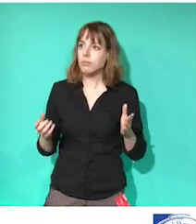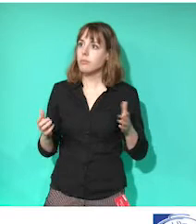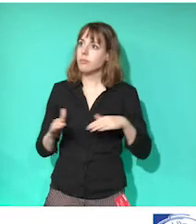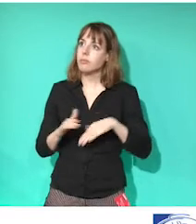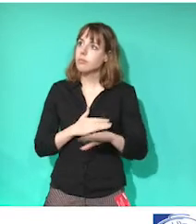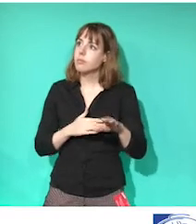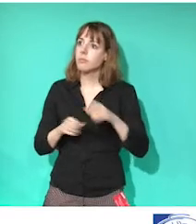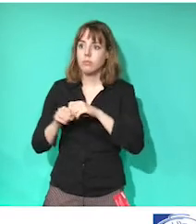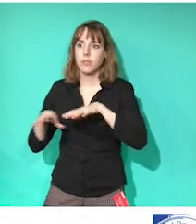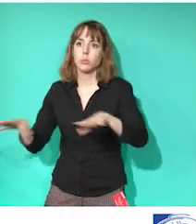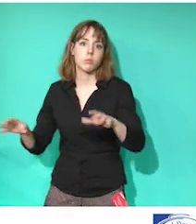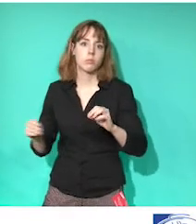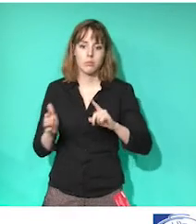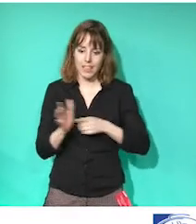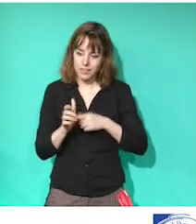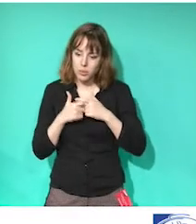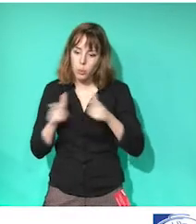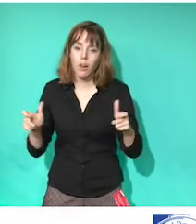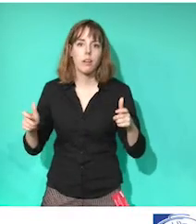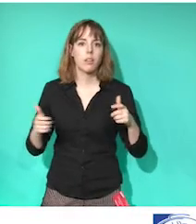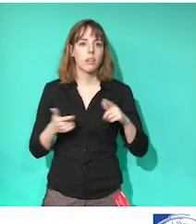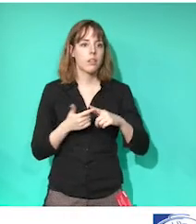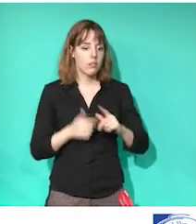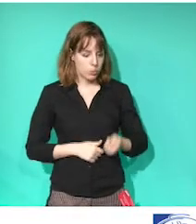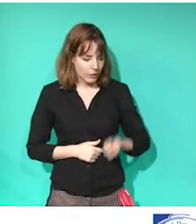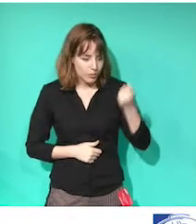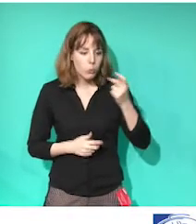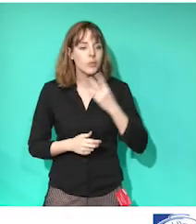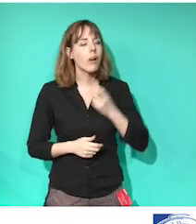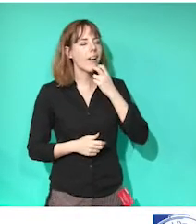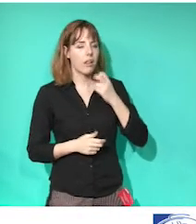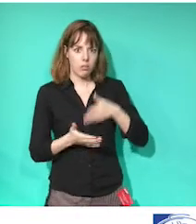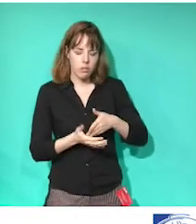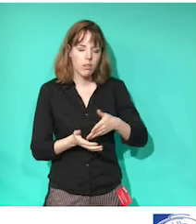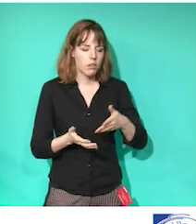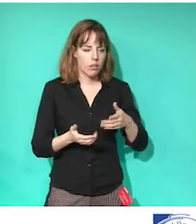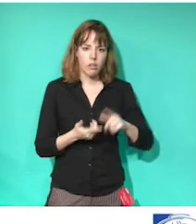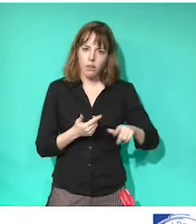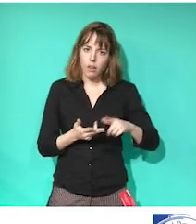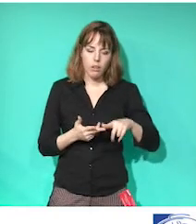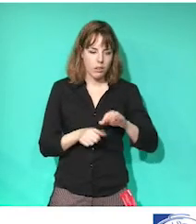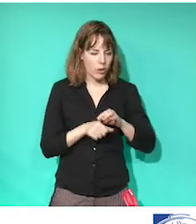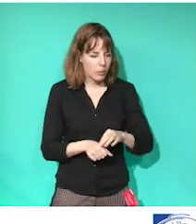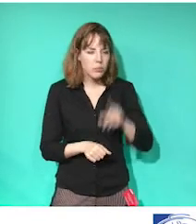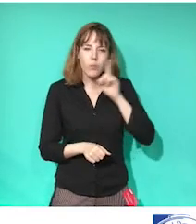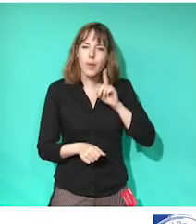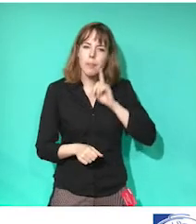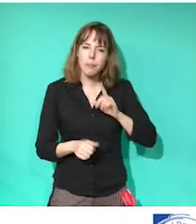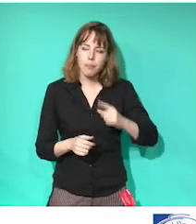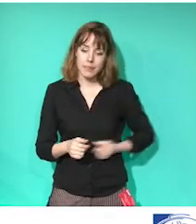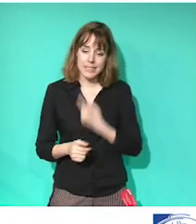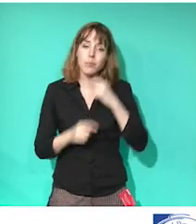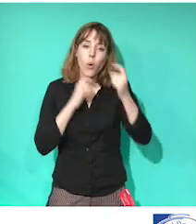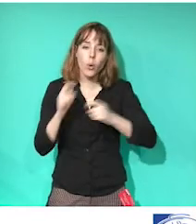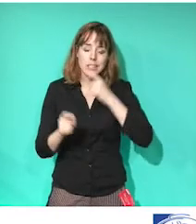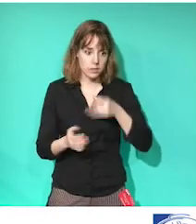nos services d'accès aux droits, dans nos services d'accès à l'éducation et à la citoyenneté, dans nos services d'accompagnement des femmes victimes de violences, dans